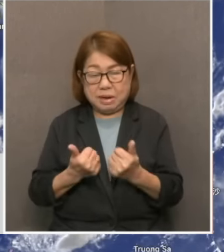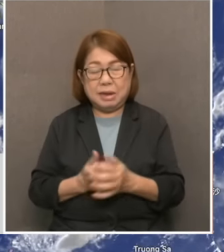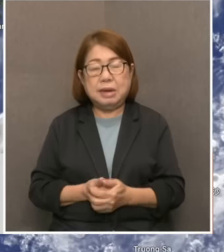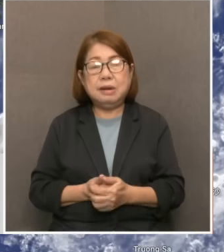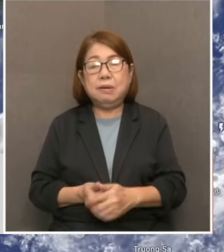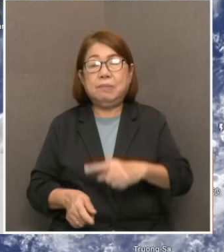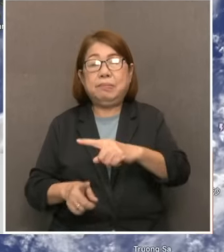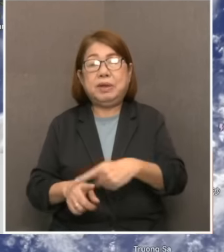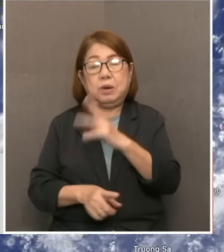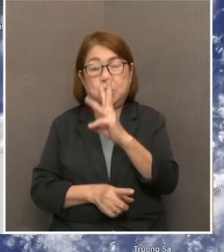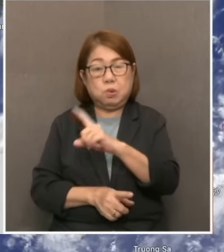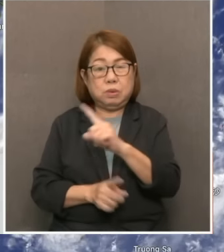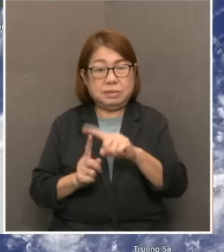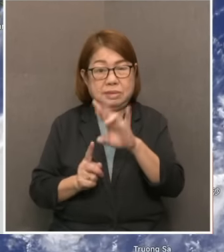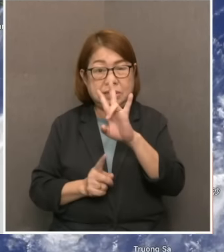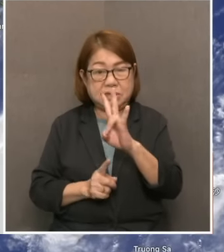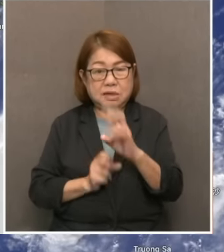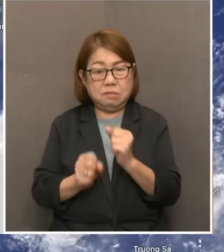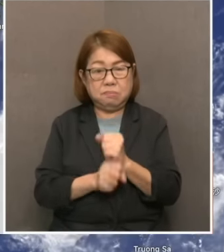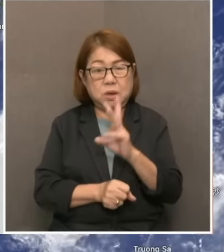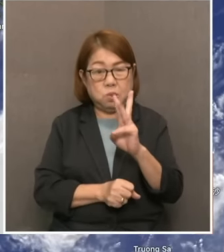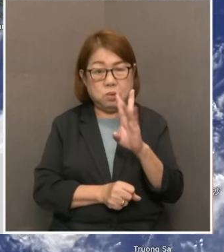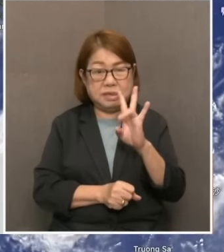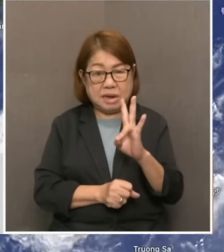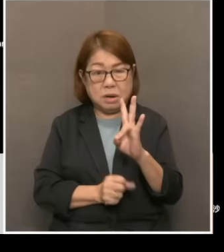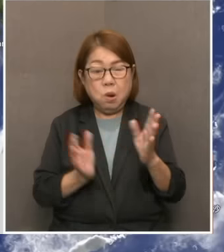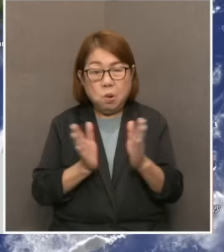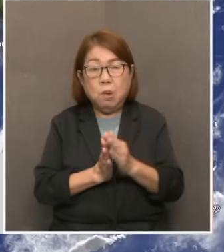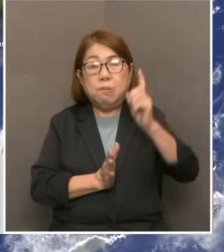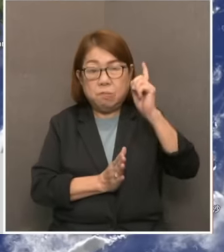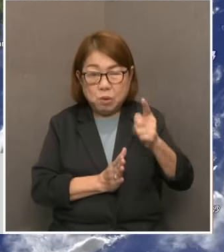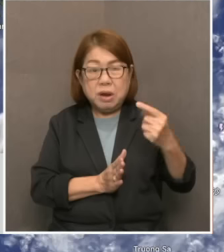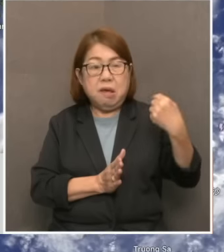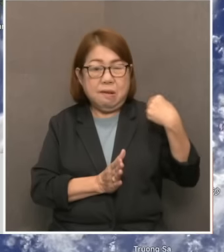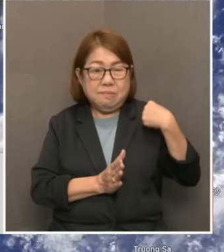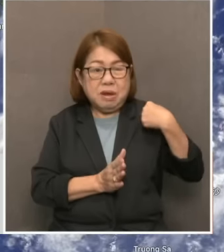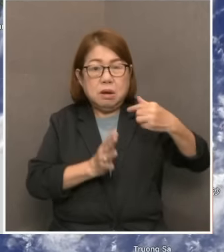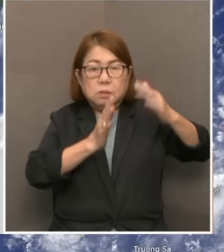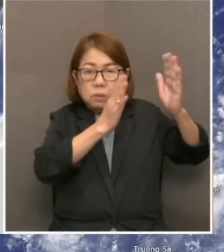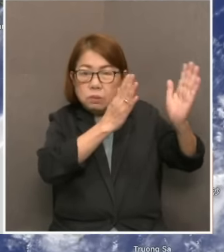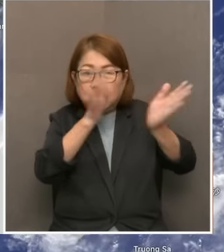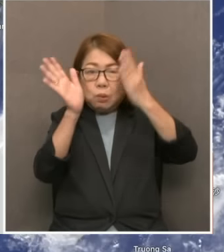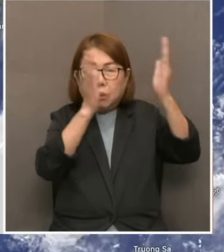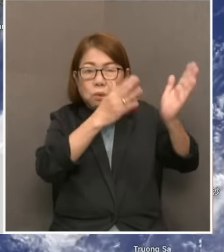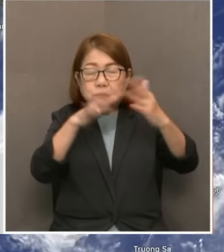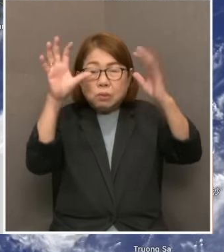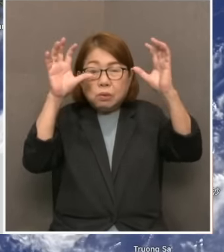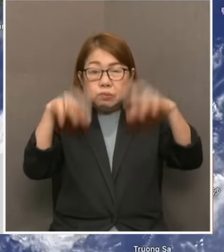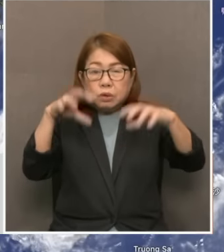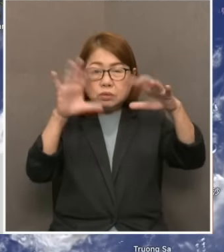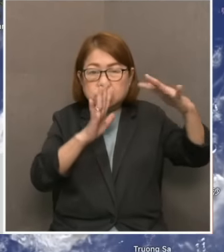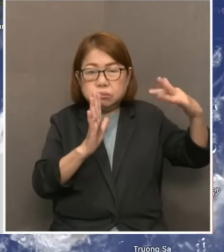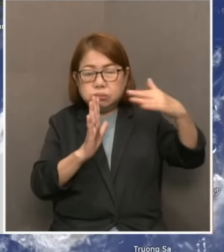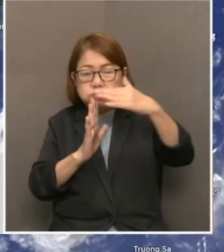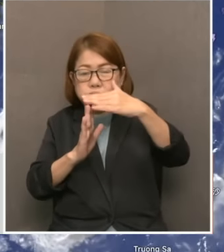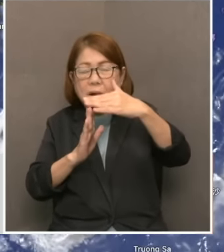มิธุนายน 2567 และวนพร่งนี้พบวามีร่องมอรสูมที่ยงคงพาดผ่านตอนบนของภาคเหนือและประเทศ